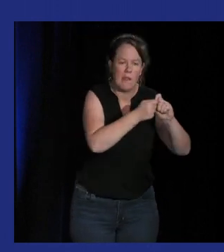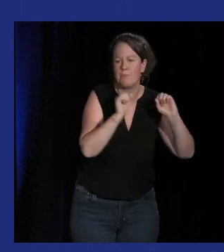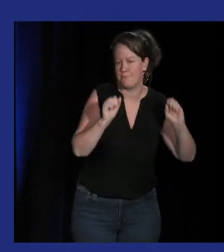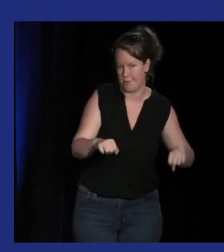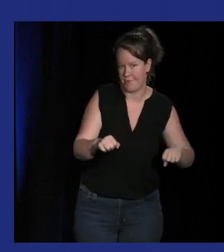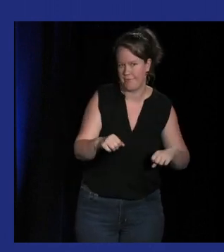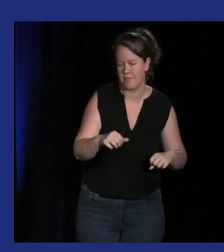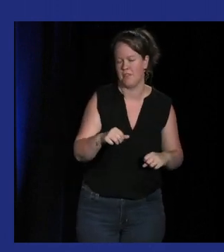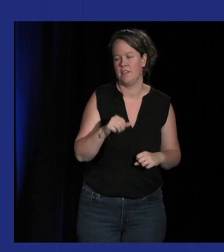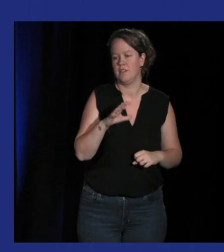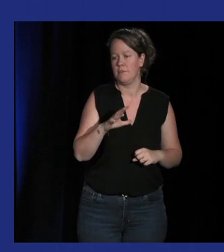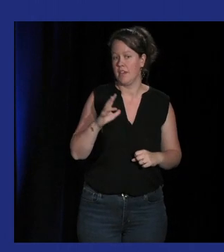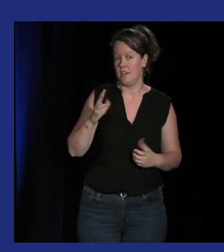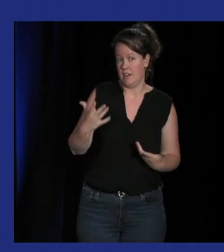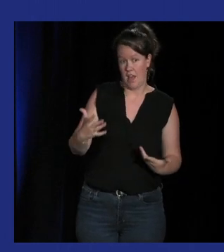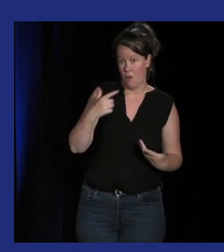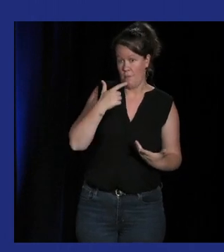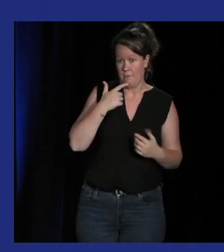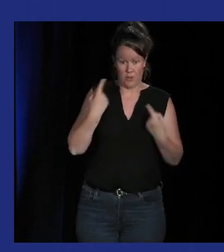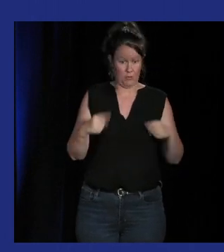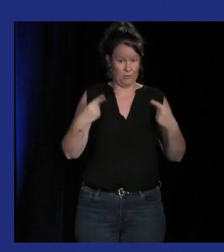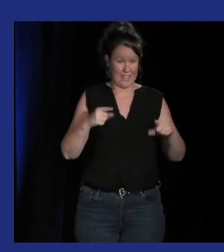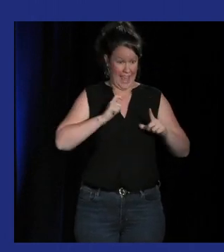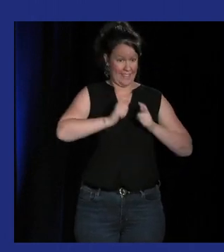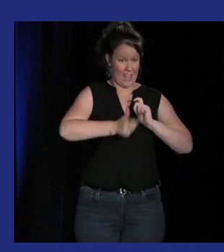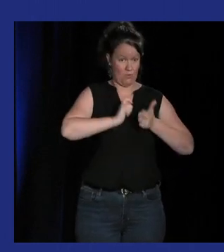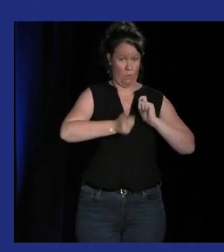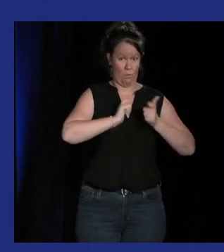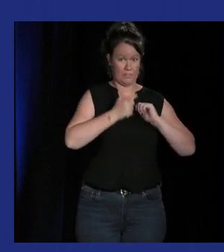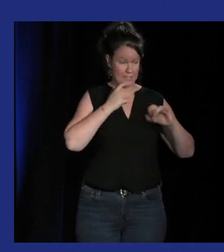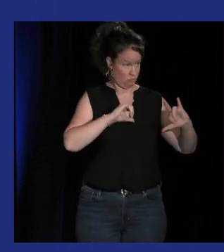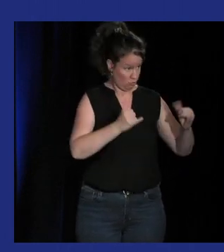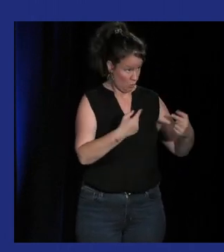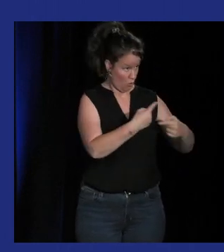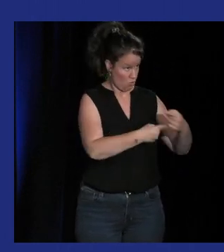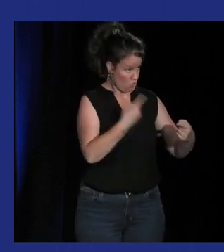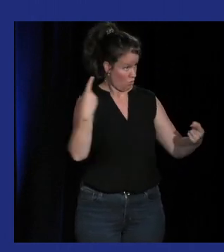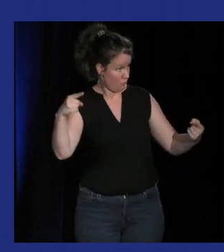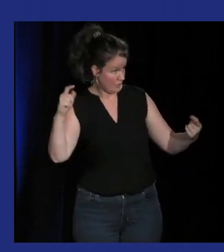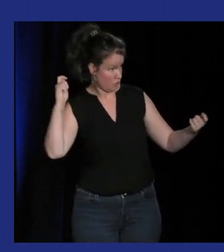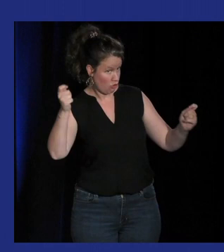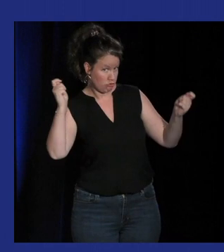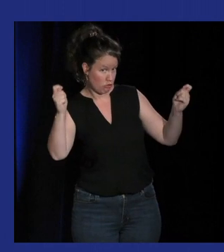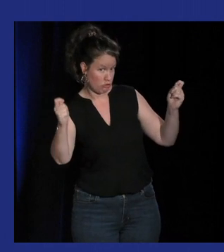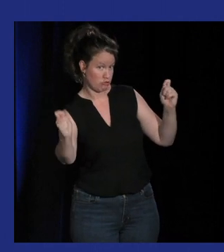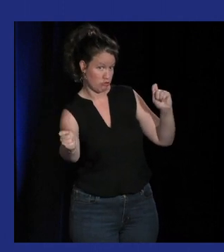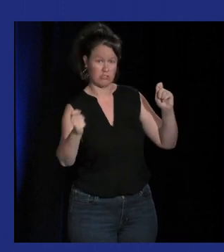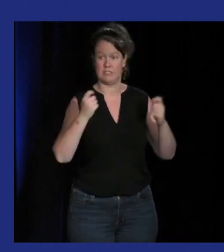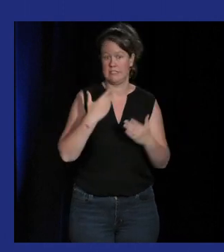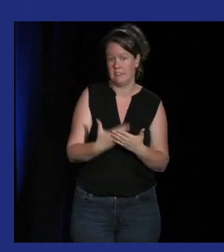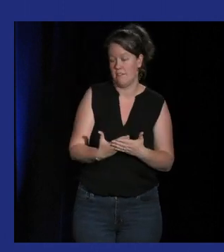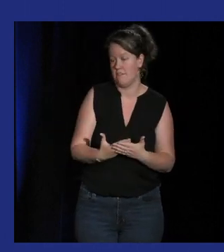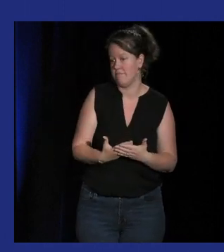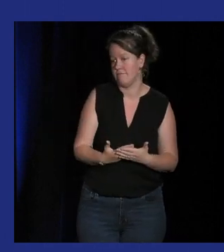de l'esprit mais finalement on parle souvent de musique dynamique maintenant alors qu'à une époque c'était c'était pas c'était moins répandu quand vous avez de la musique dynamique donc c'est